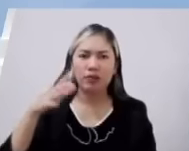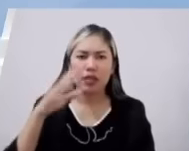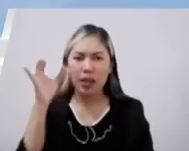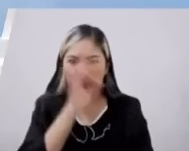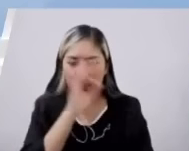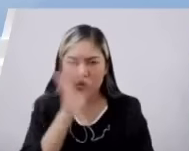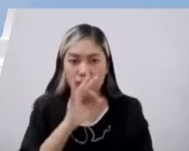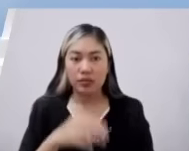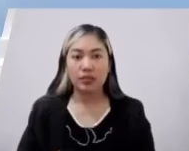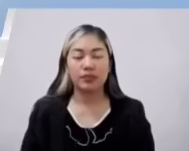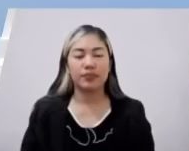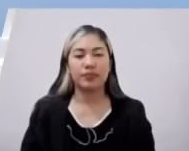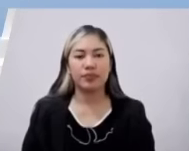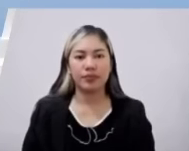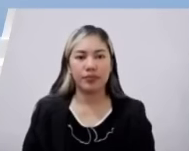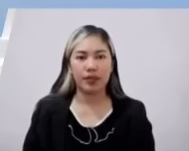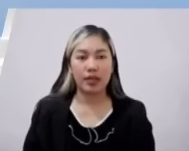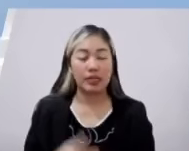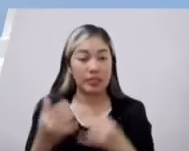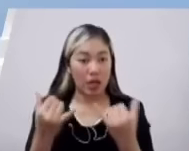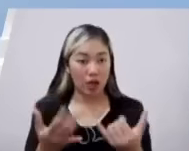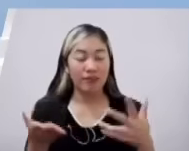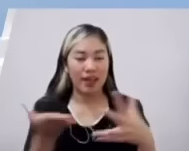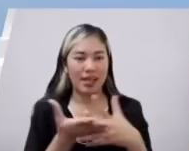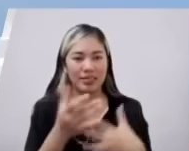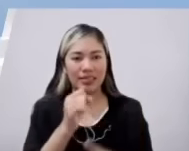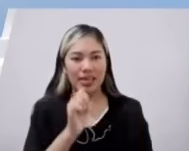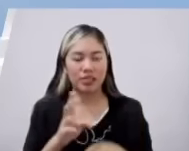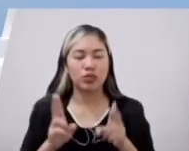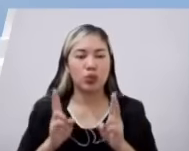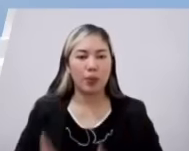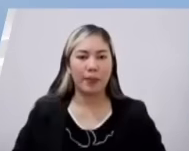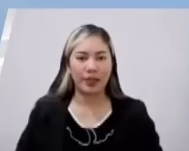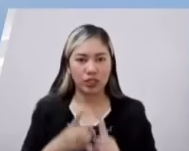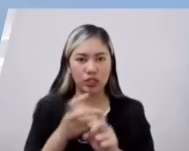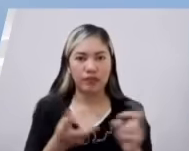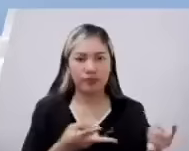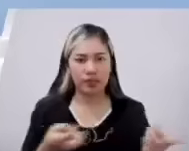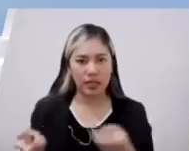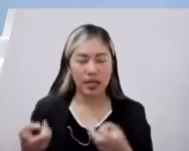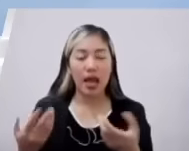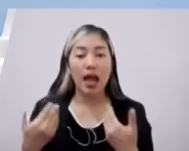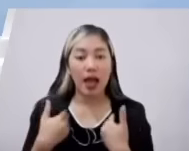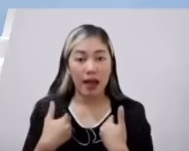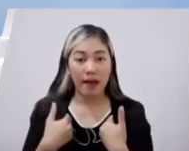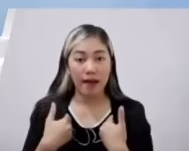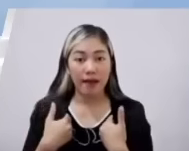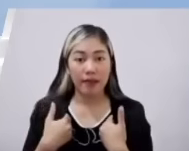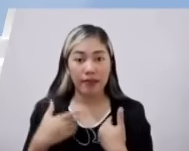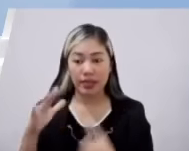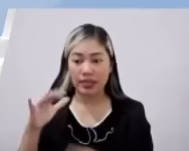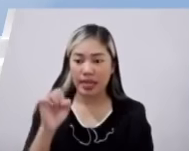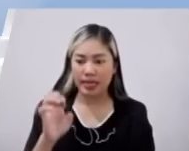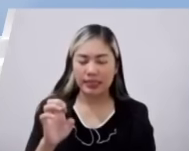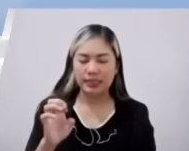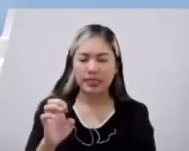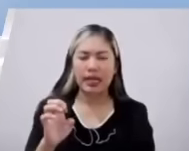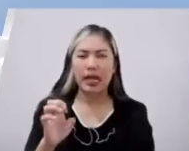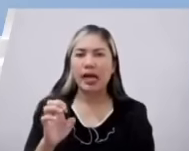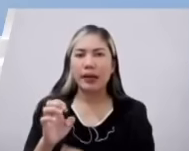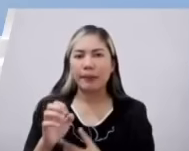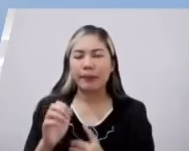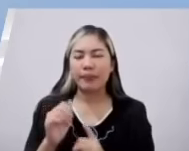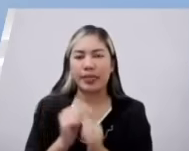kasong qualified human trafficking laban kay Guo. Meron siyang kaso na non-bailable. We expect it